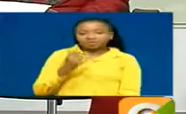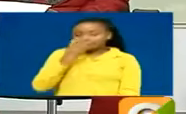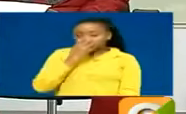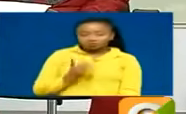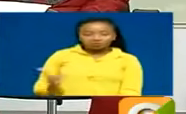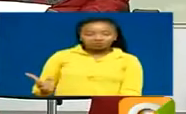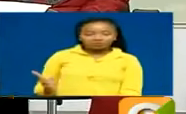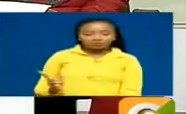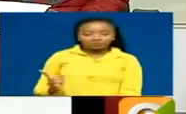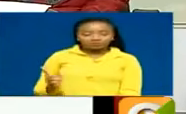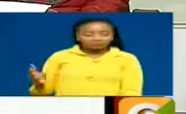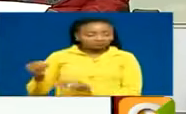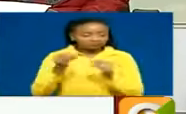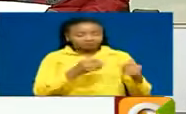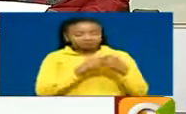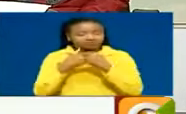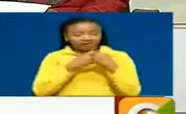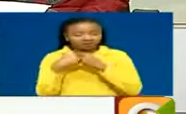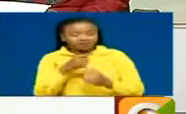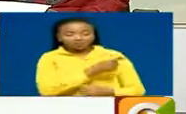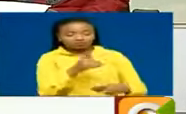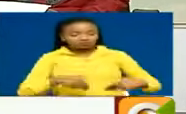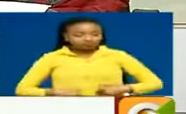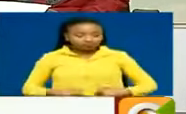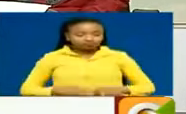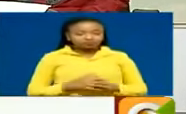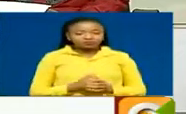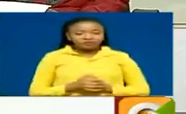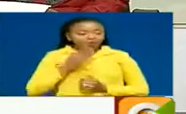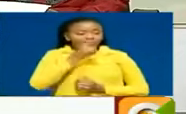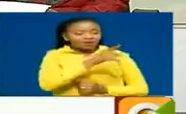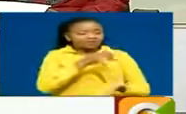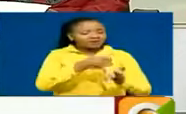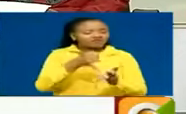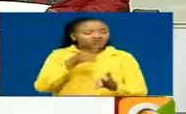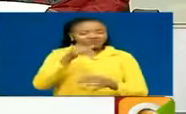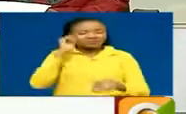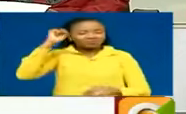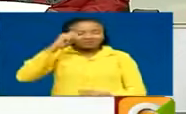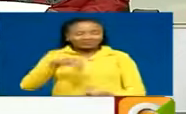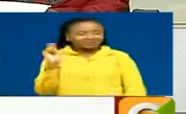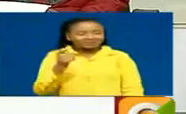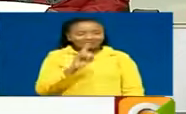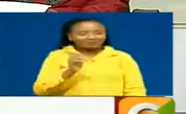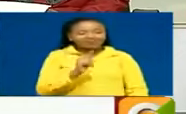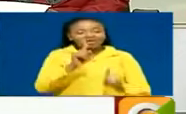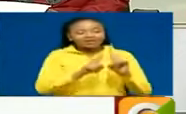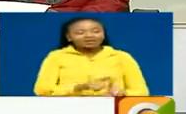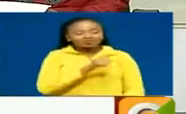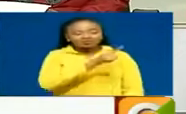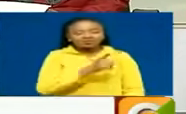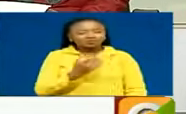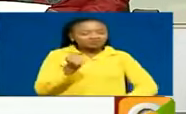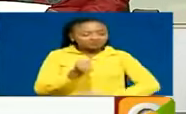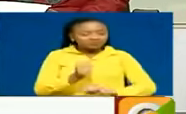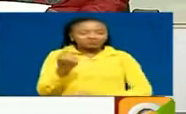Naibu wa Rais William Ruto amewapa changamoto vijana kujihusisha kikamilifu na siasa za nchi na kuwakataa viongozi wanaopigia debe sera na miungano